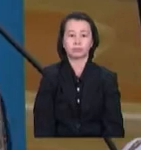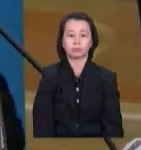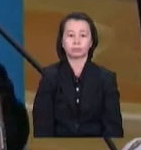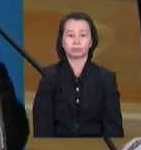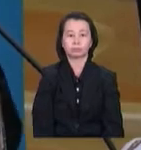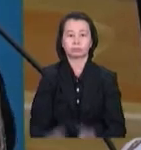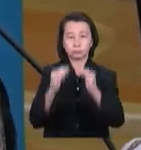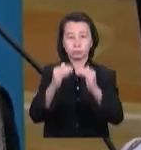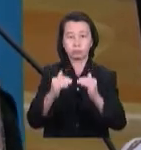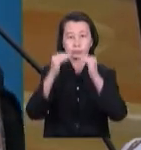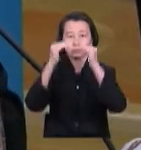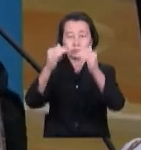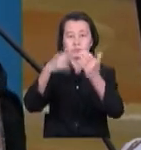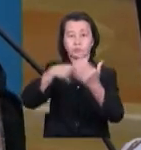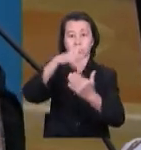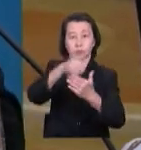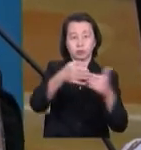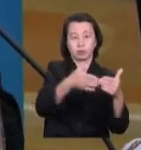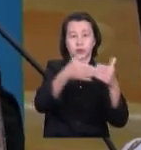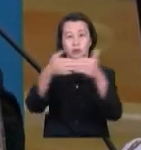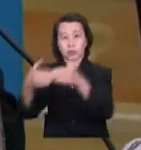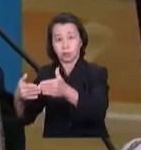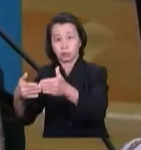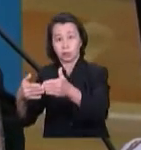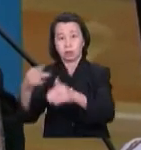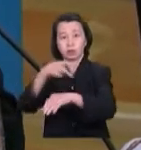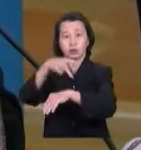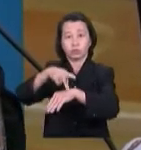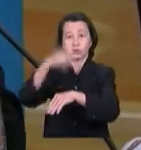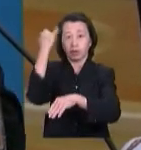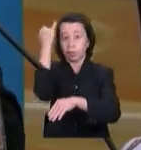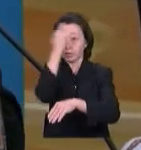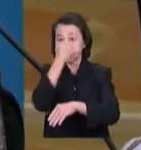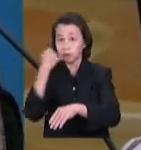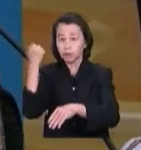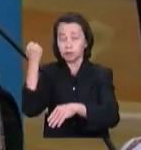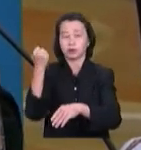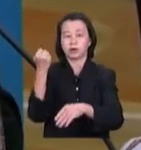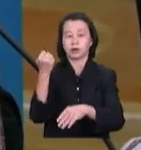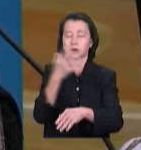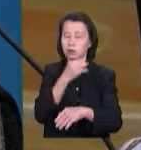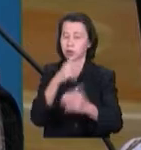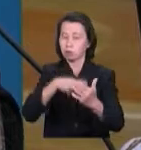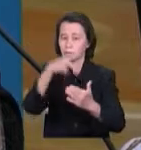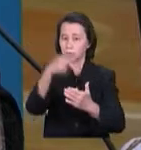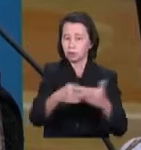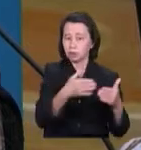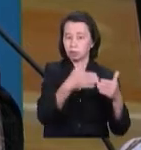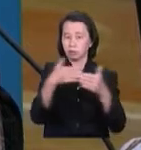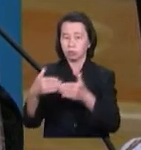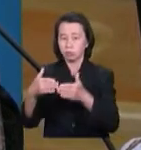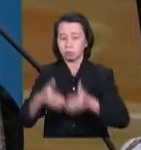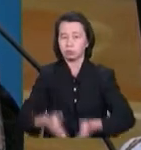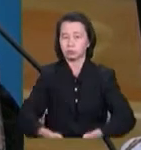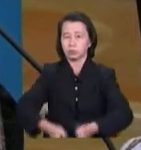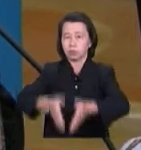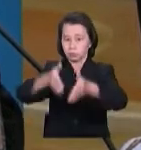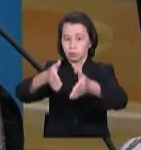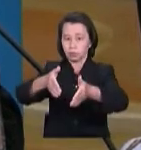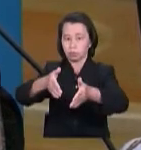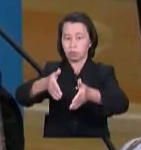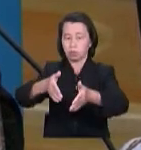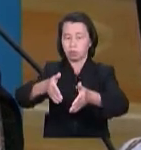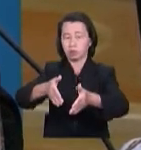Menaikkan projek sambungan daripada jumlah itu projek sambungan ada 1.68 bilion. Ya,